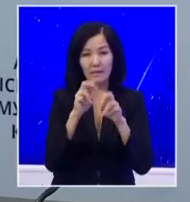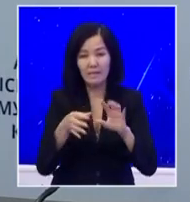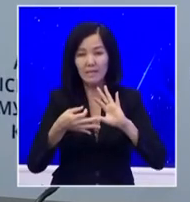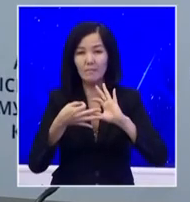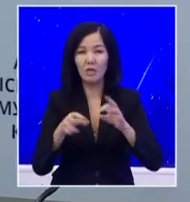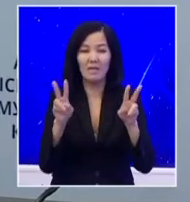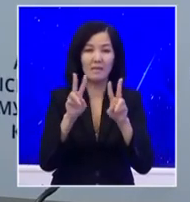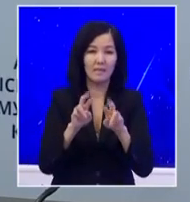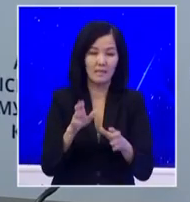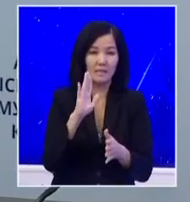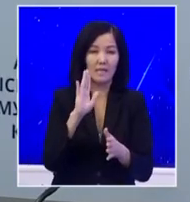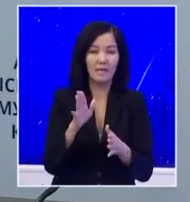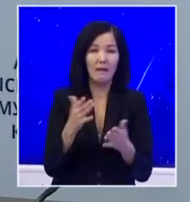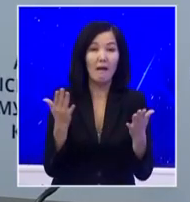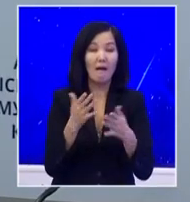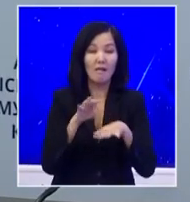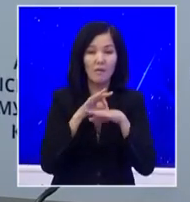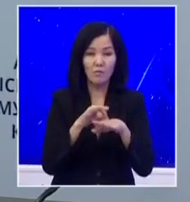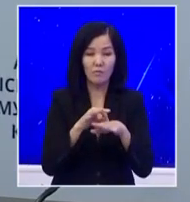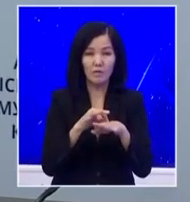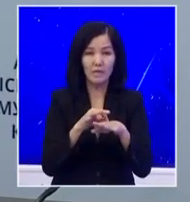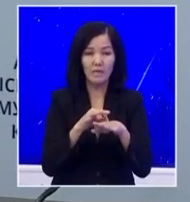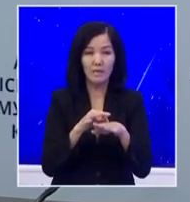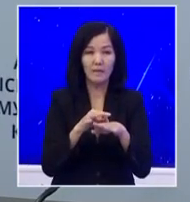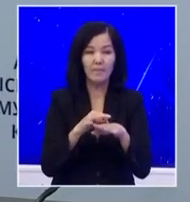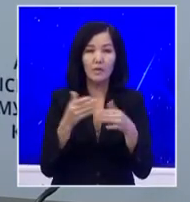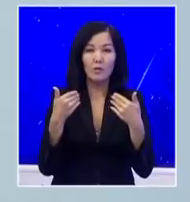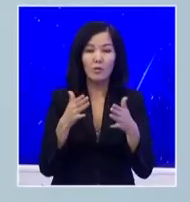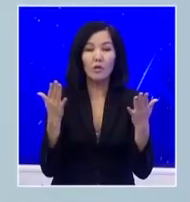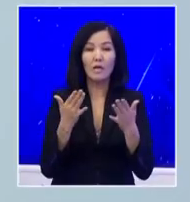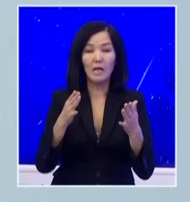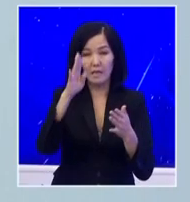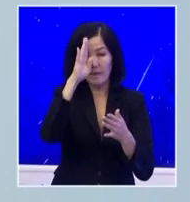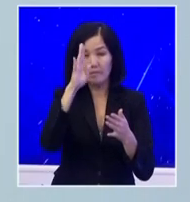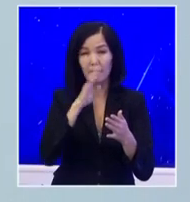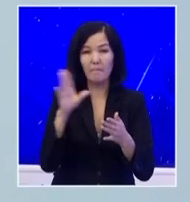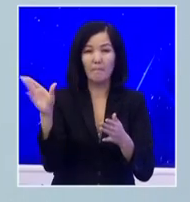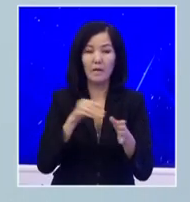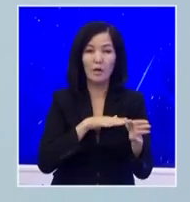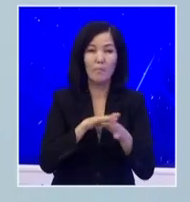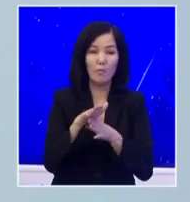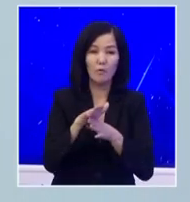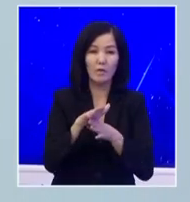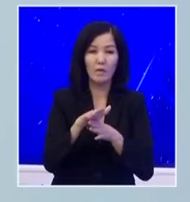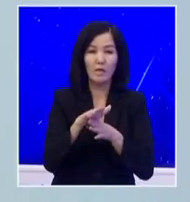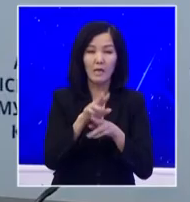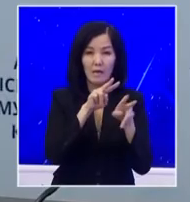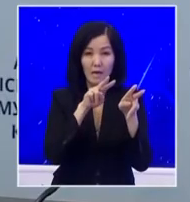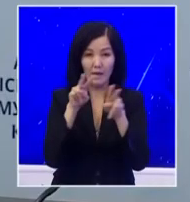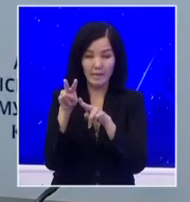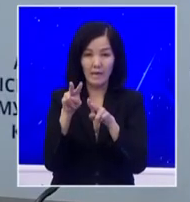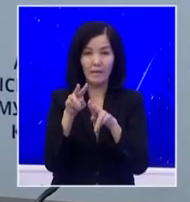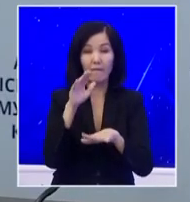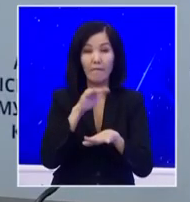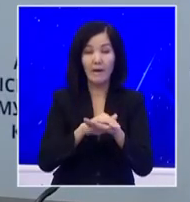зерделенеді. Оның қалай өтіп жатқандығы, түлектердің қалай тапсырып жатқандығы түгел қаралып, кейбір жаңағы